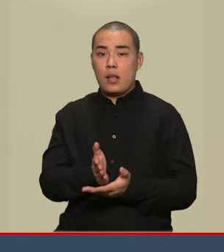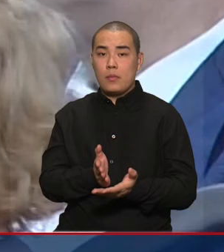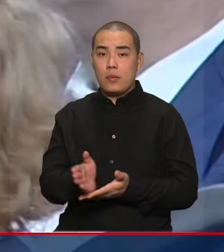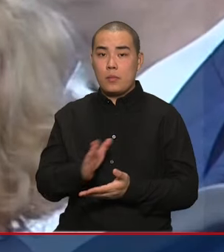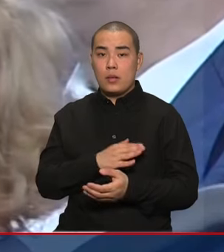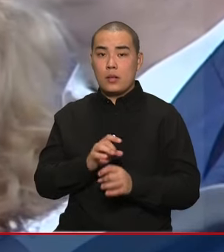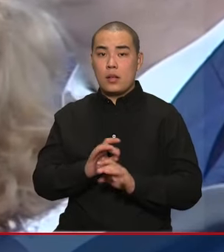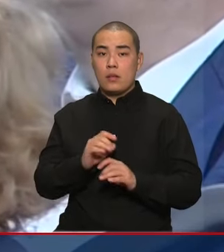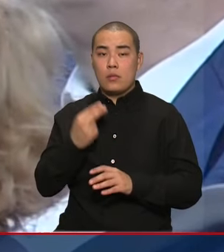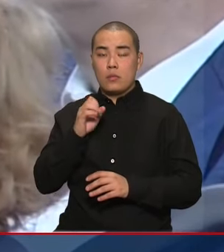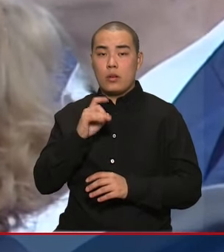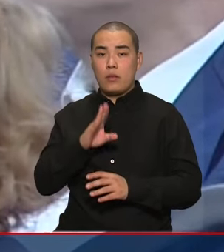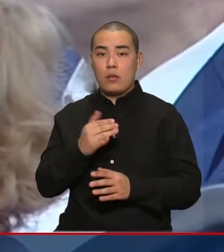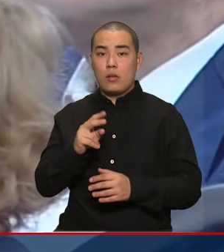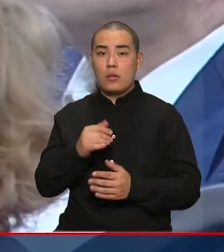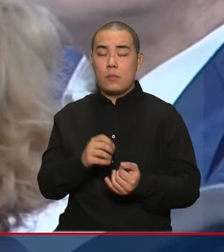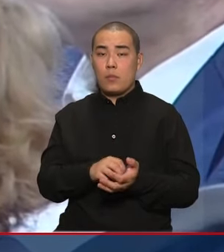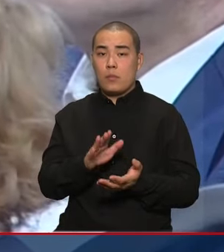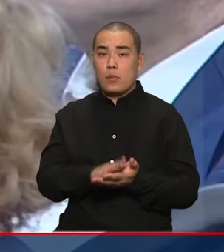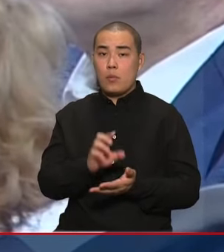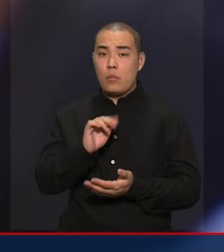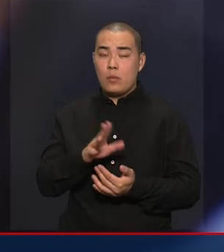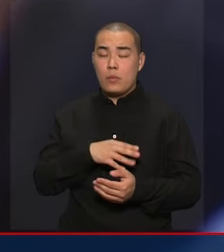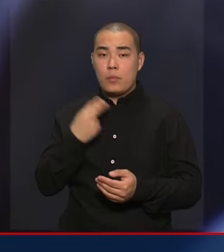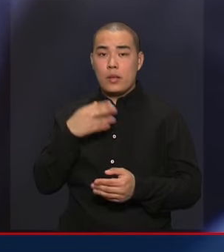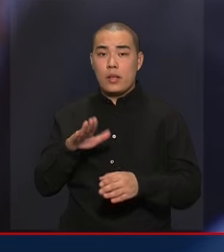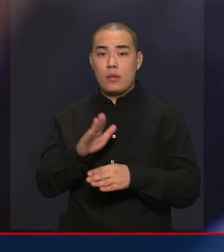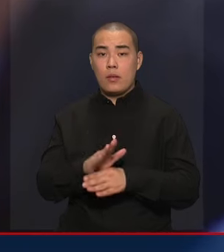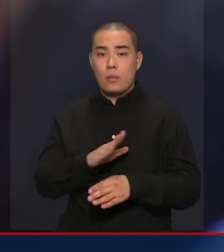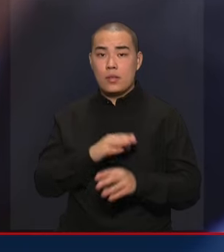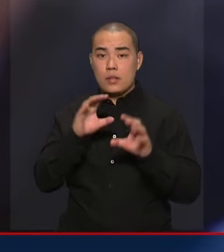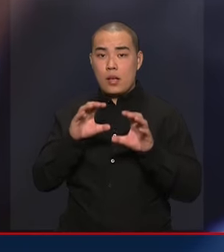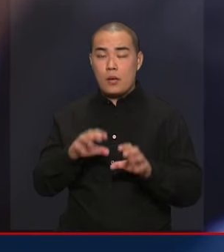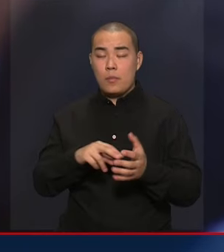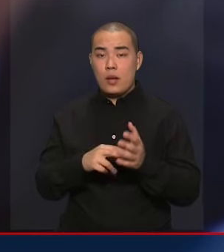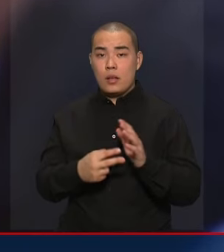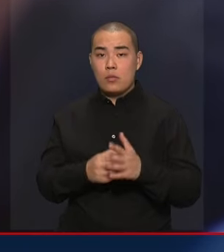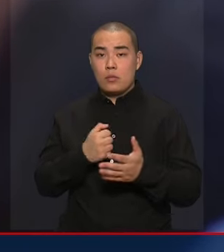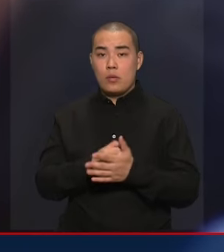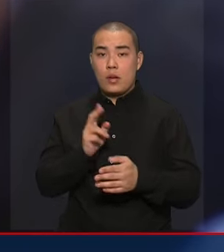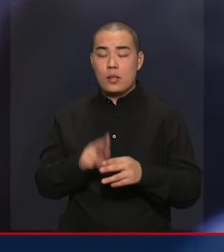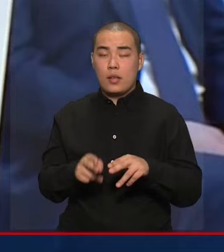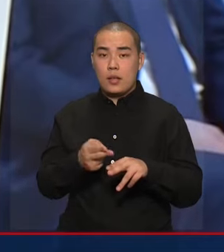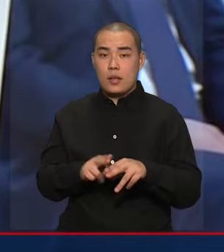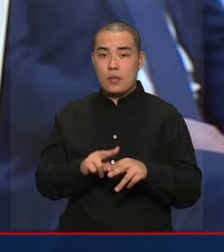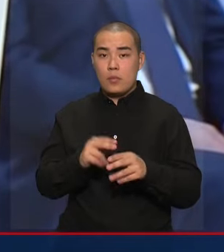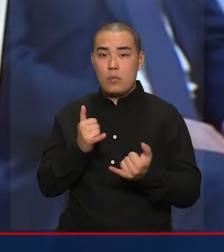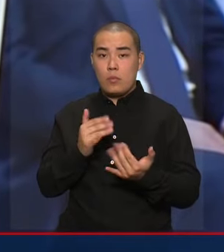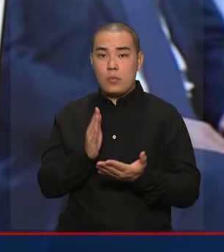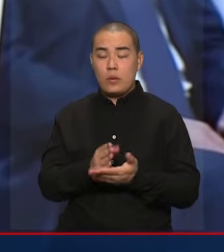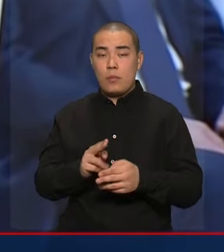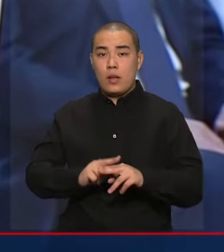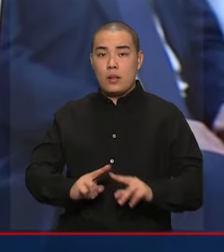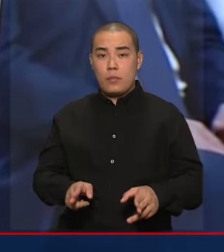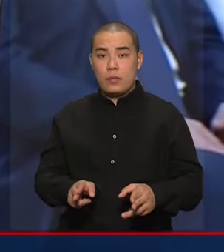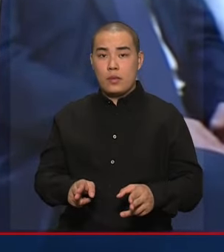Касым-Жомарт Токаев. Для борьбы с лудоманией президент также поручил утвердить законопроект до конца текущей сессии, который сейчас находится в